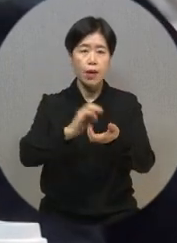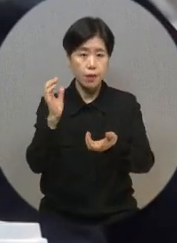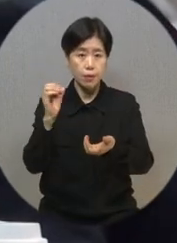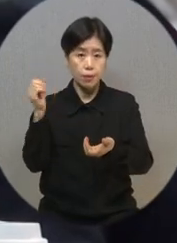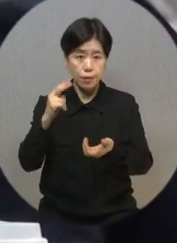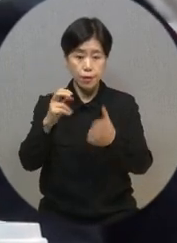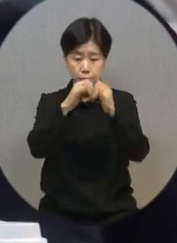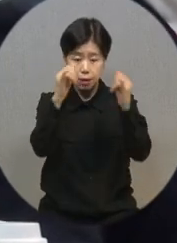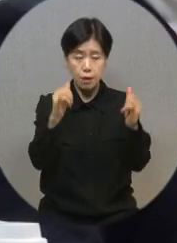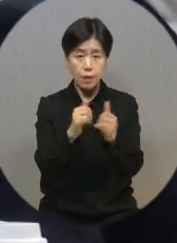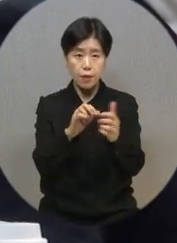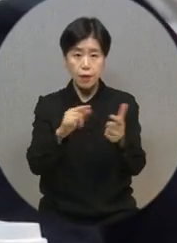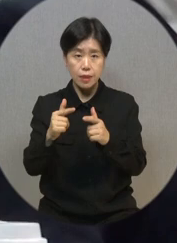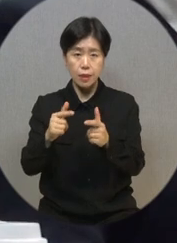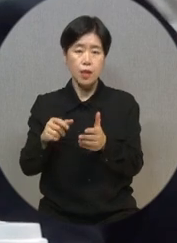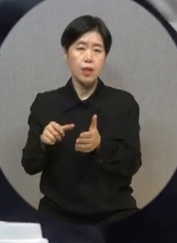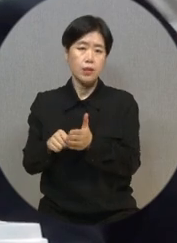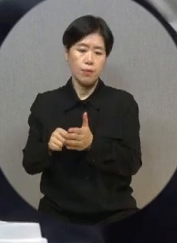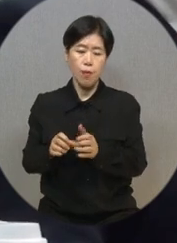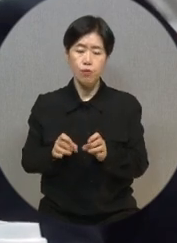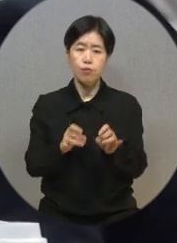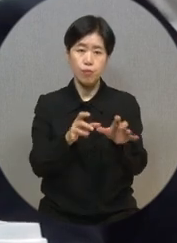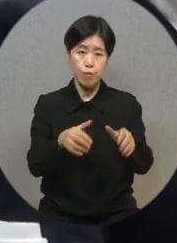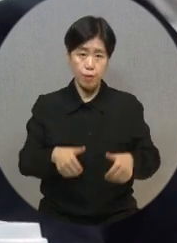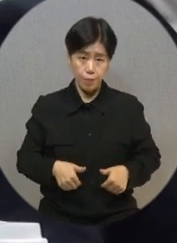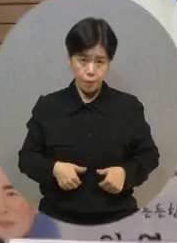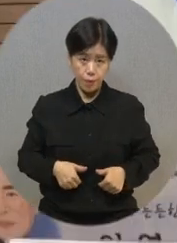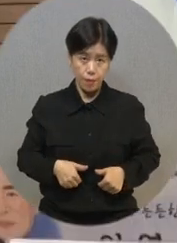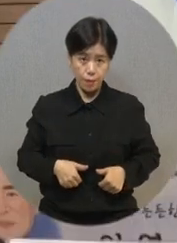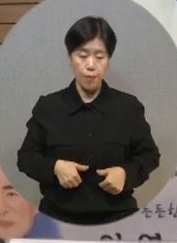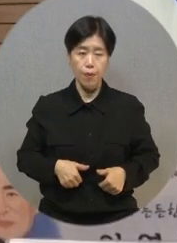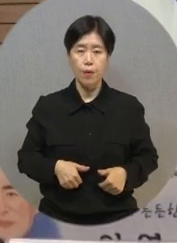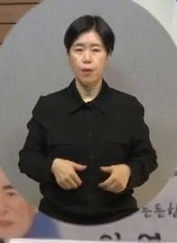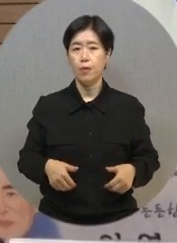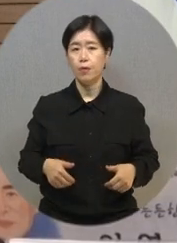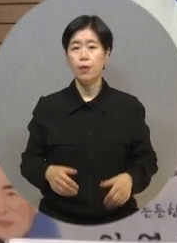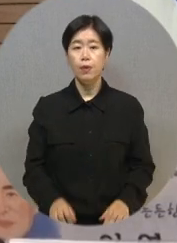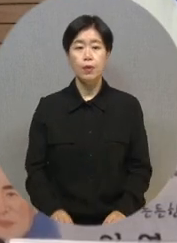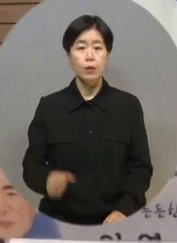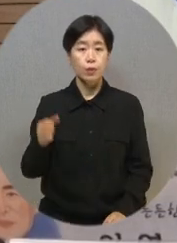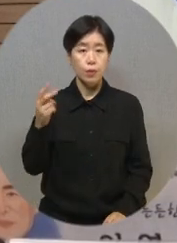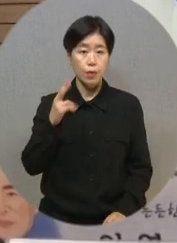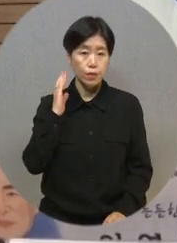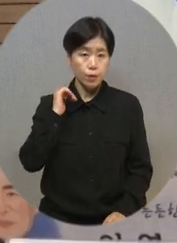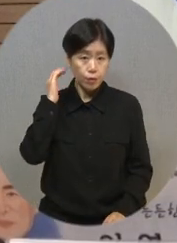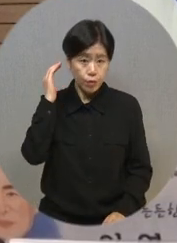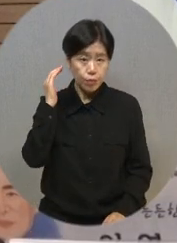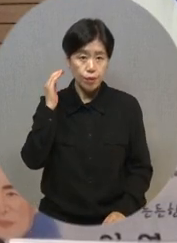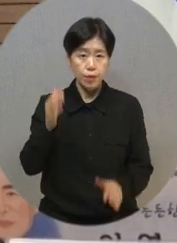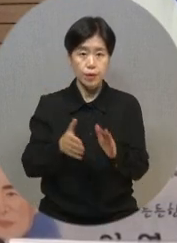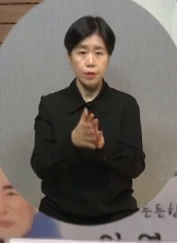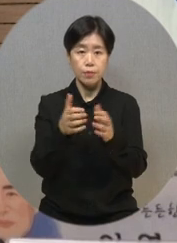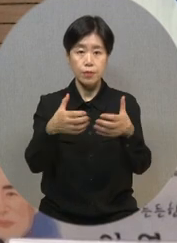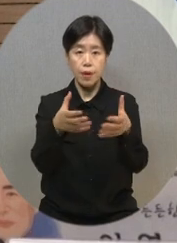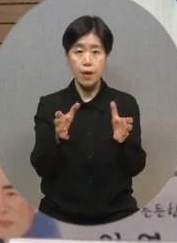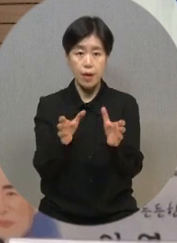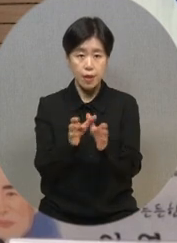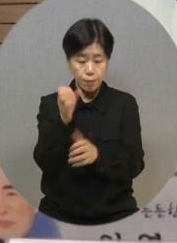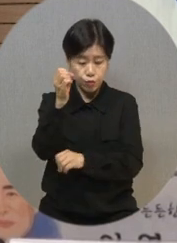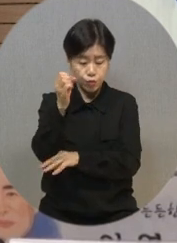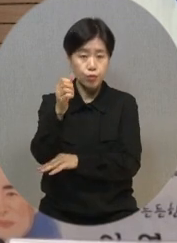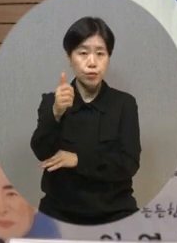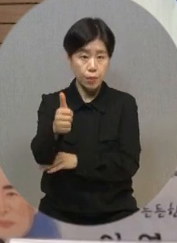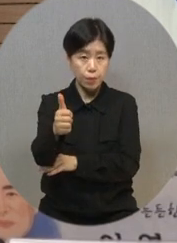간접자본 조성 및 해당 마을 발전을 위한 대안 마련을 의정부 풀뿌리 시민회의 최경호 대표는 국내